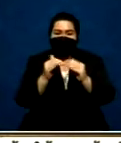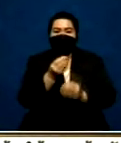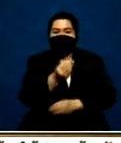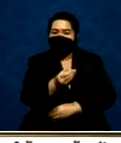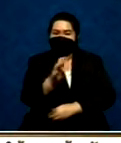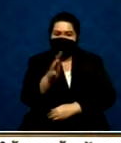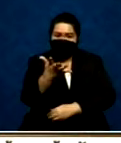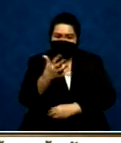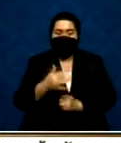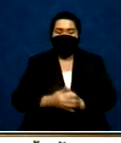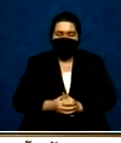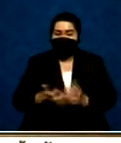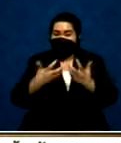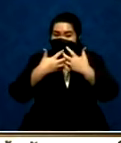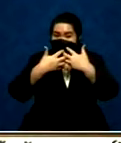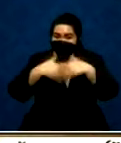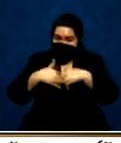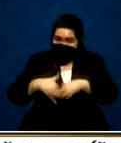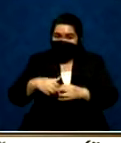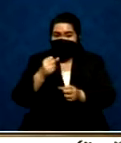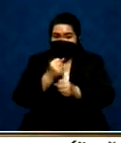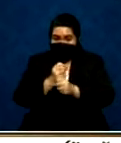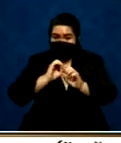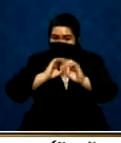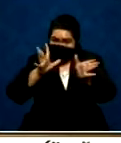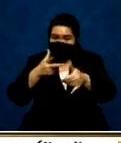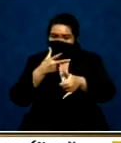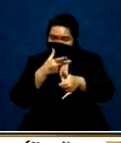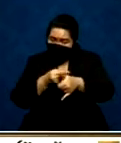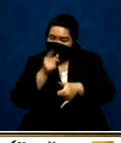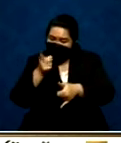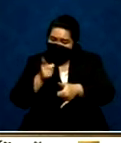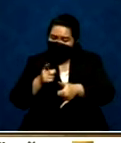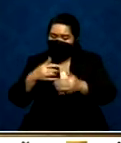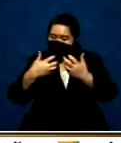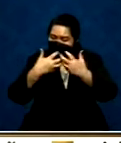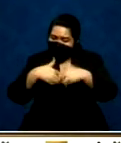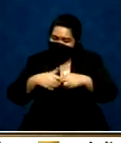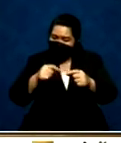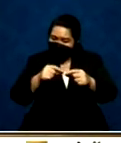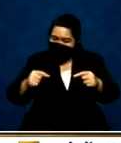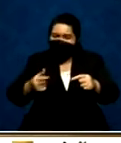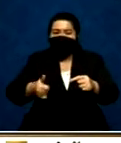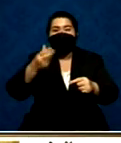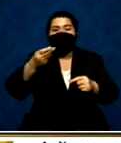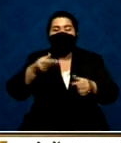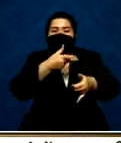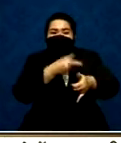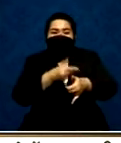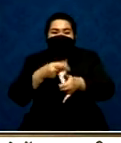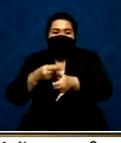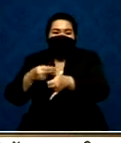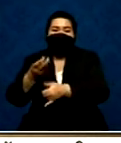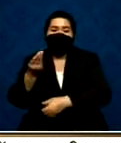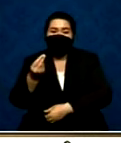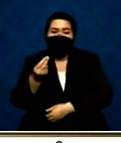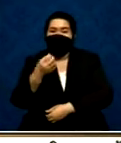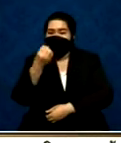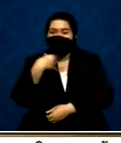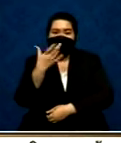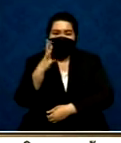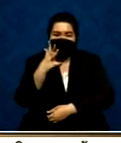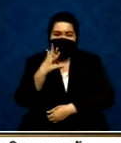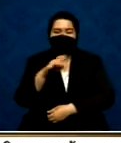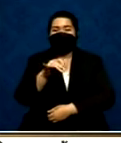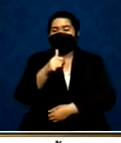รายังไม่มีแผนการผลิตวัคซีนที่ชัดเจนว่ากำลังการผลิตและกำลังการฉีดเป็นเท่าไหร่สุดท้ายนะครับในช่วงกลางปีห